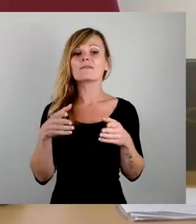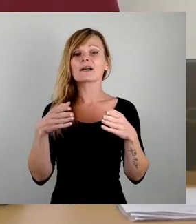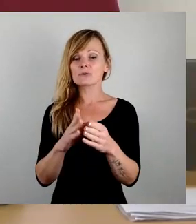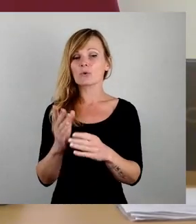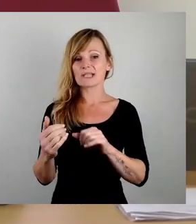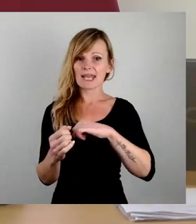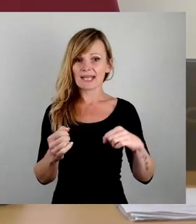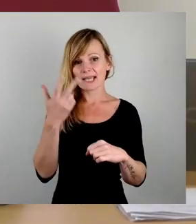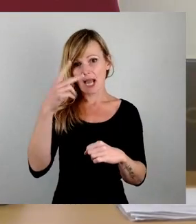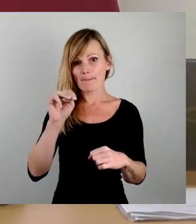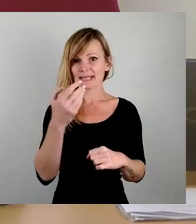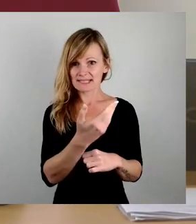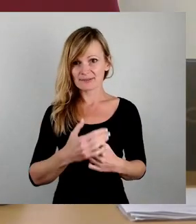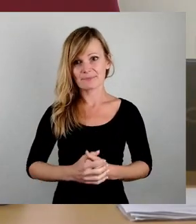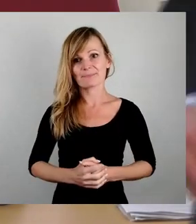Einbringung.